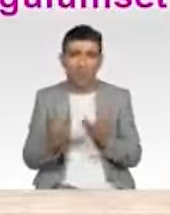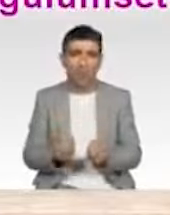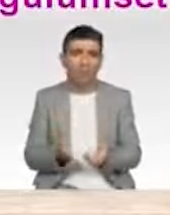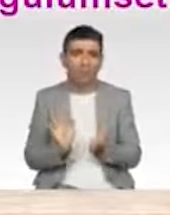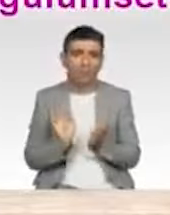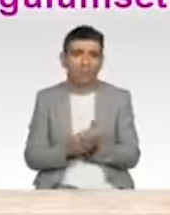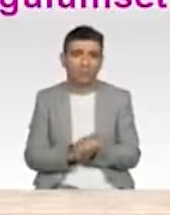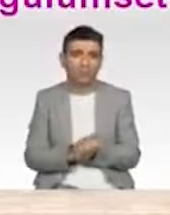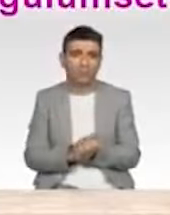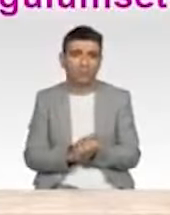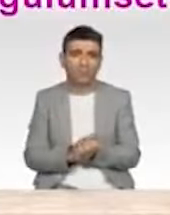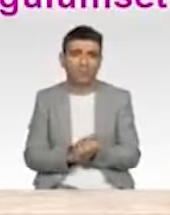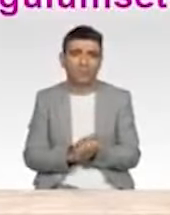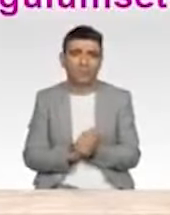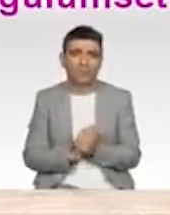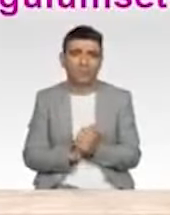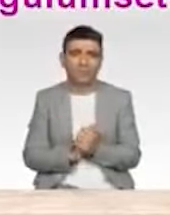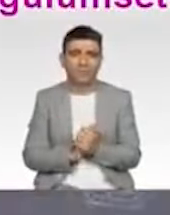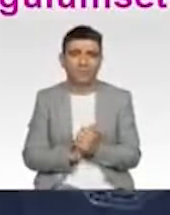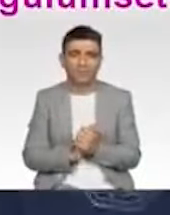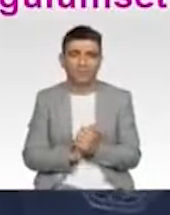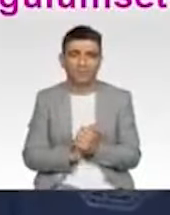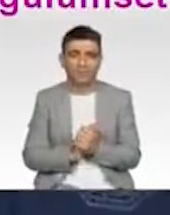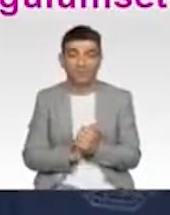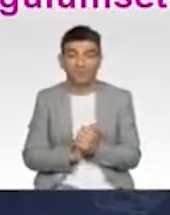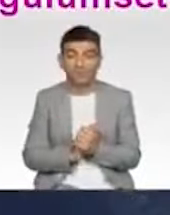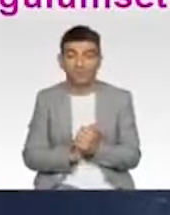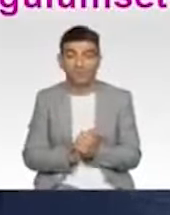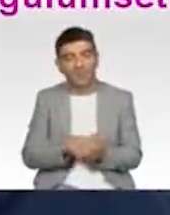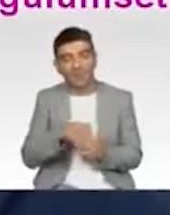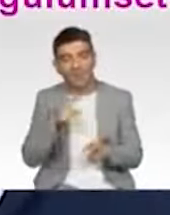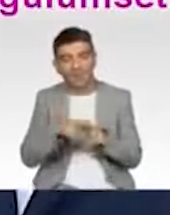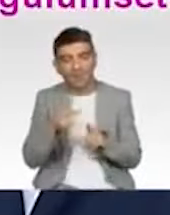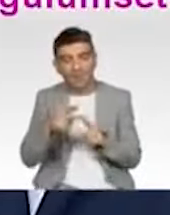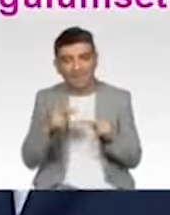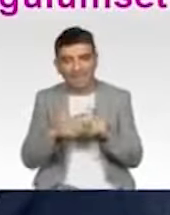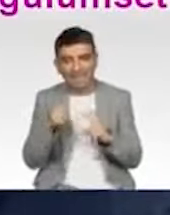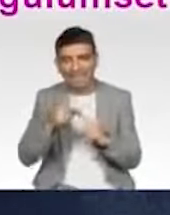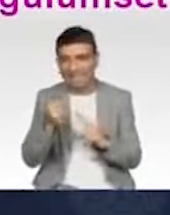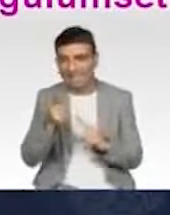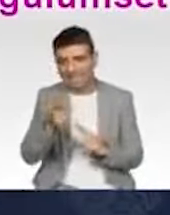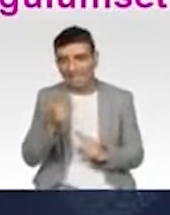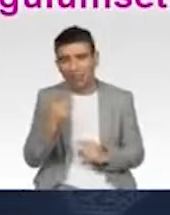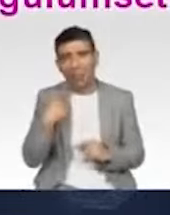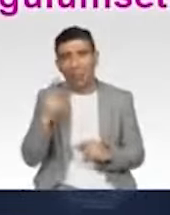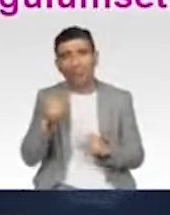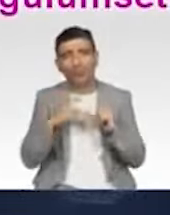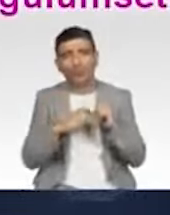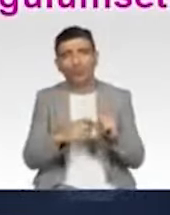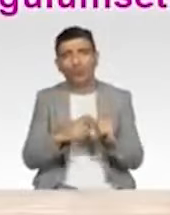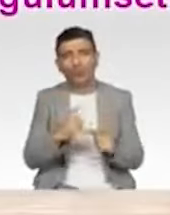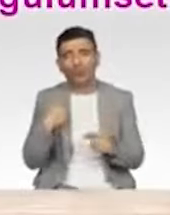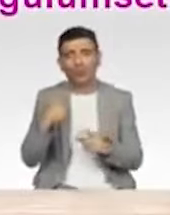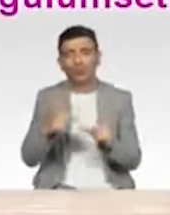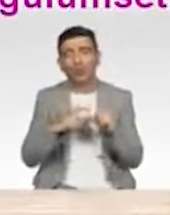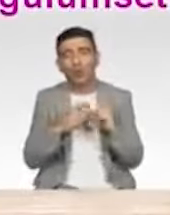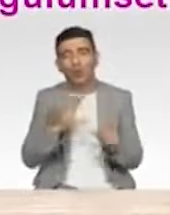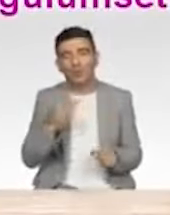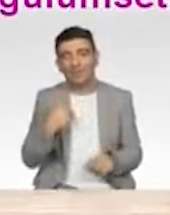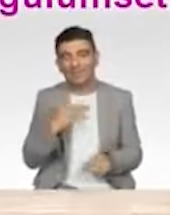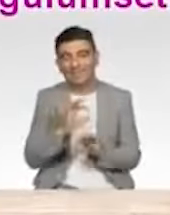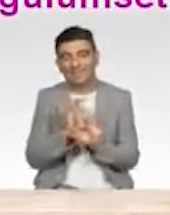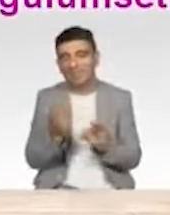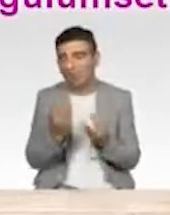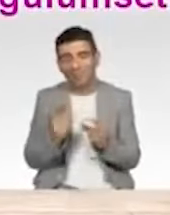ya. Yıldırım için. Böyle yaptı. Ezgi, sana oldu mu güzel bir evlenme teklifi? O soruyu sorma diye bekliyordum. Bana da kimse diz